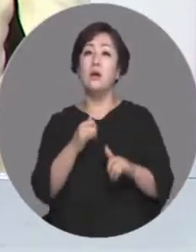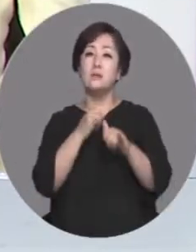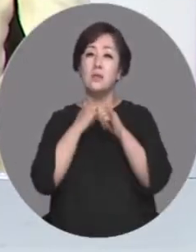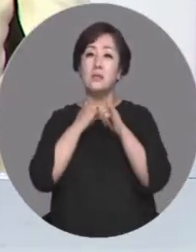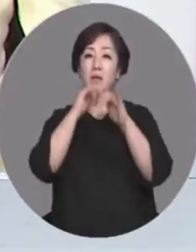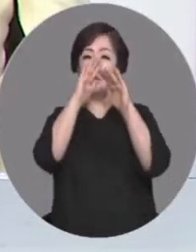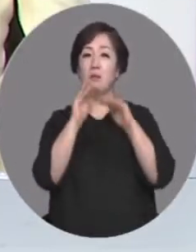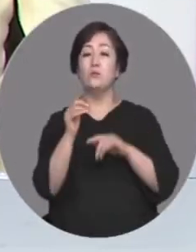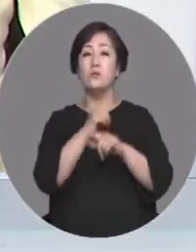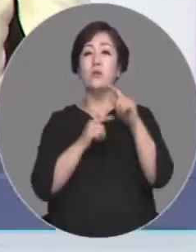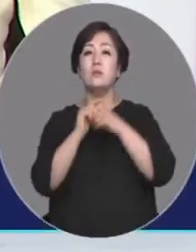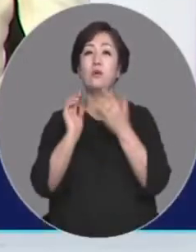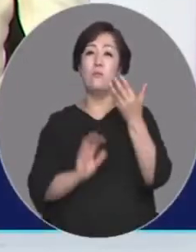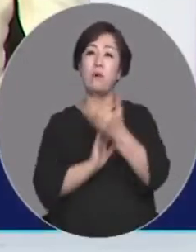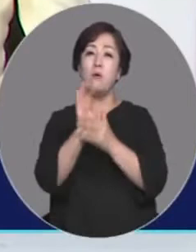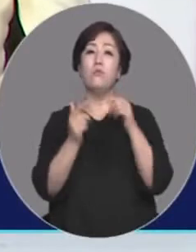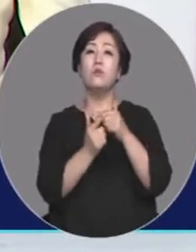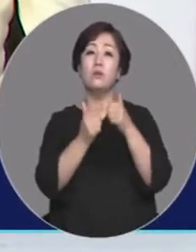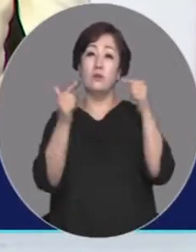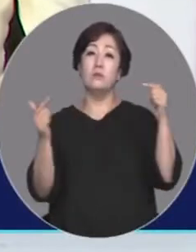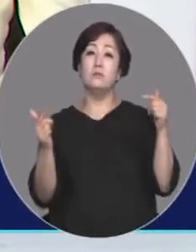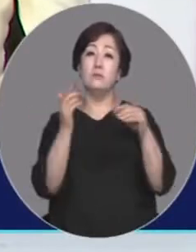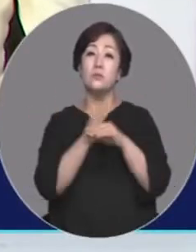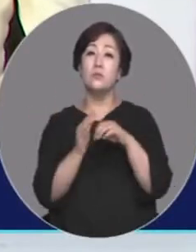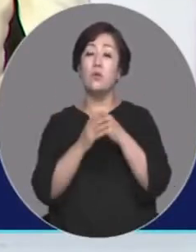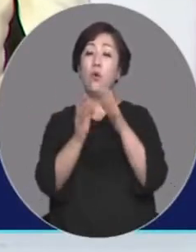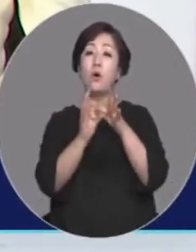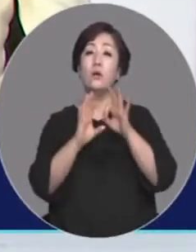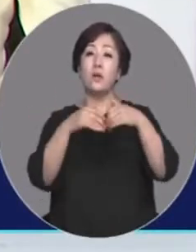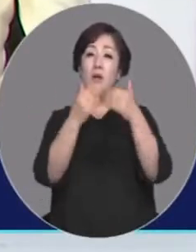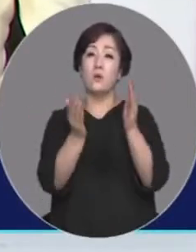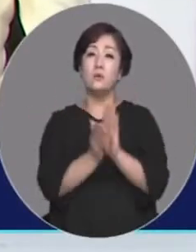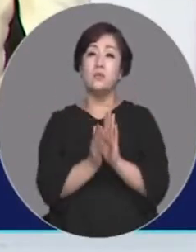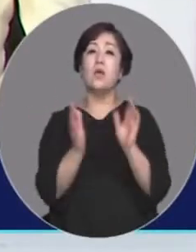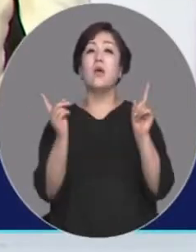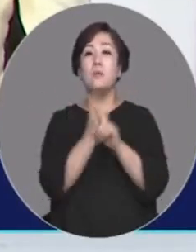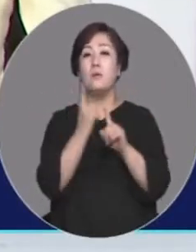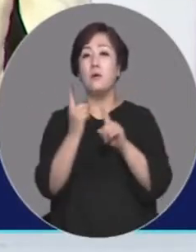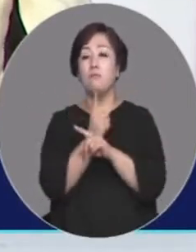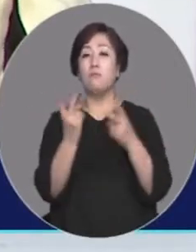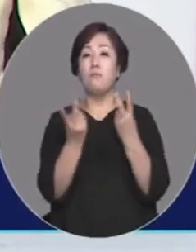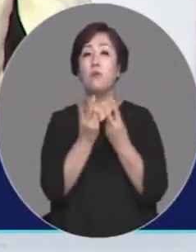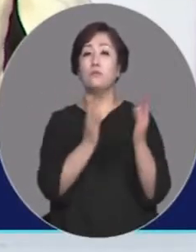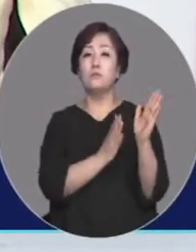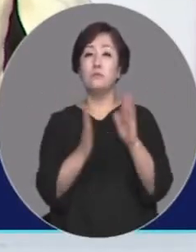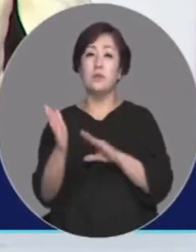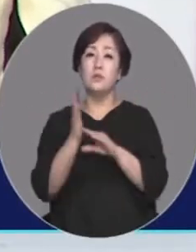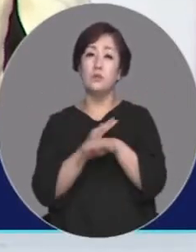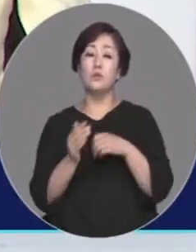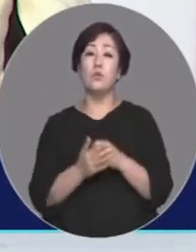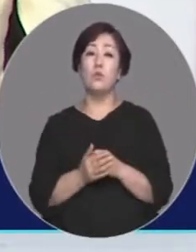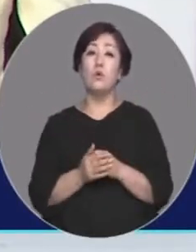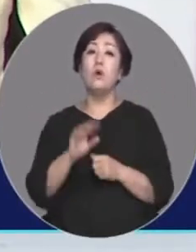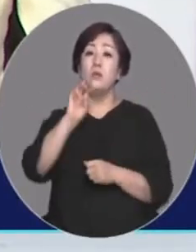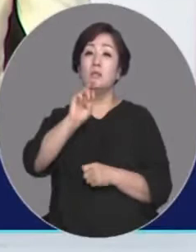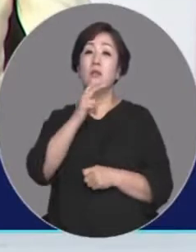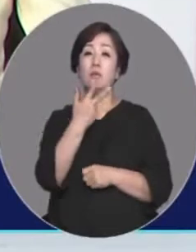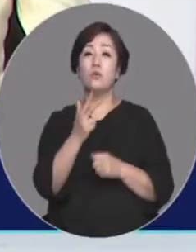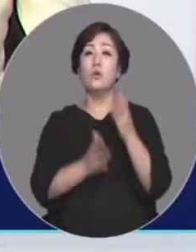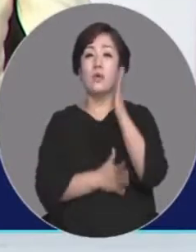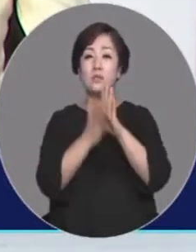대해 파문이 커지고 있는 가운데 관계기관들이 뒤늦은 대책 마련에 나섰습니다. 또 37개